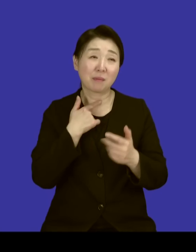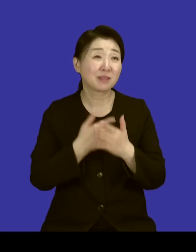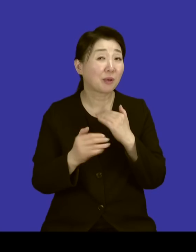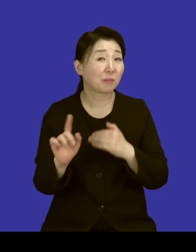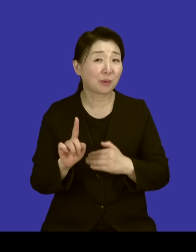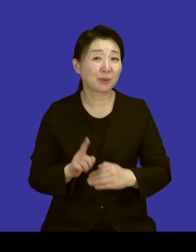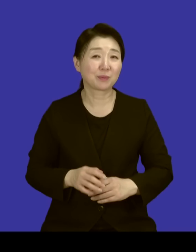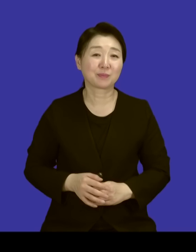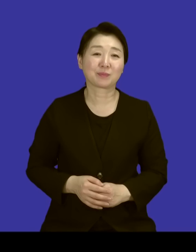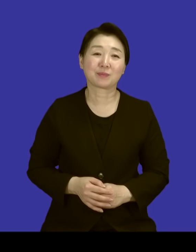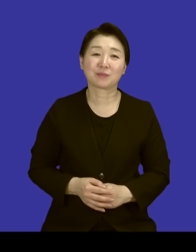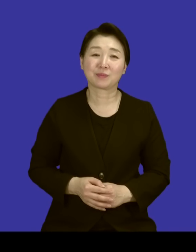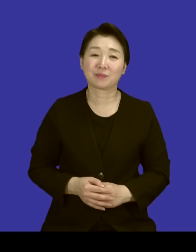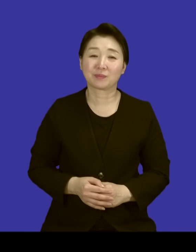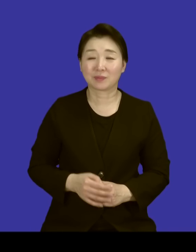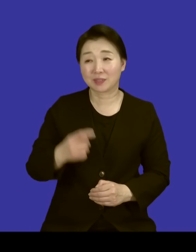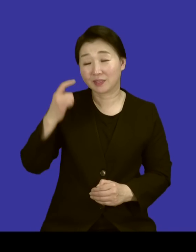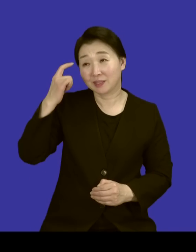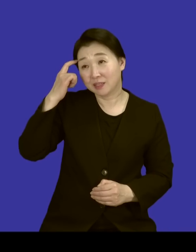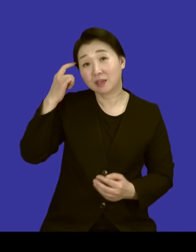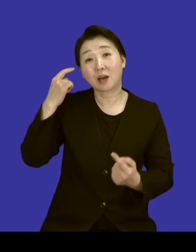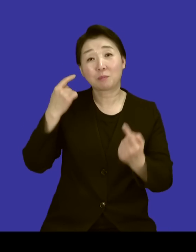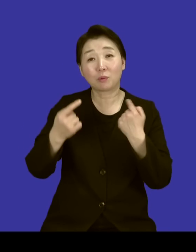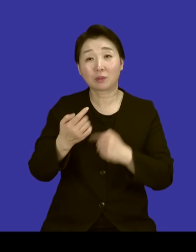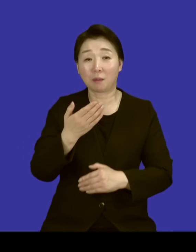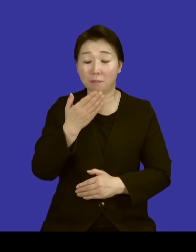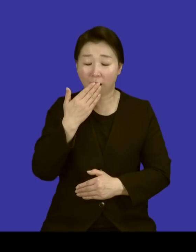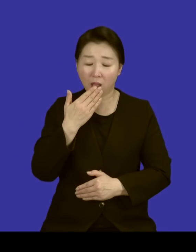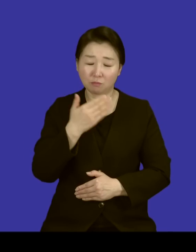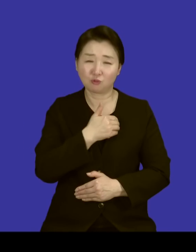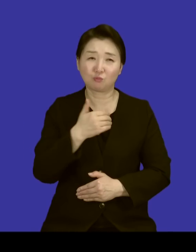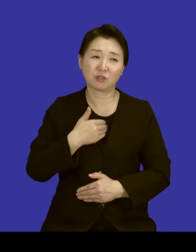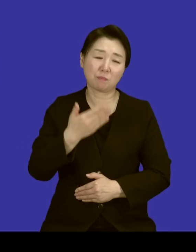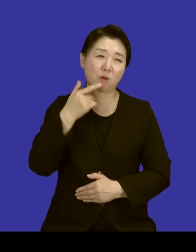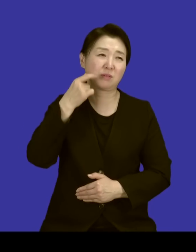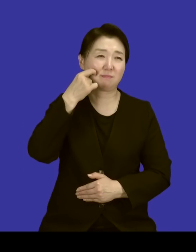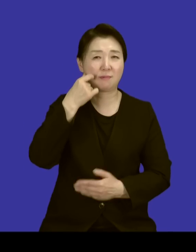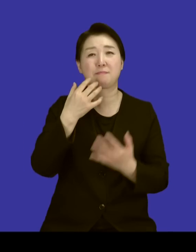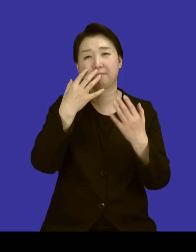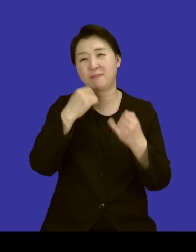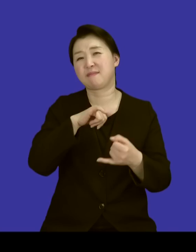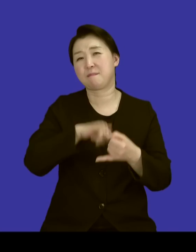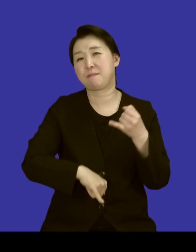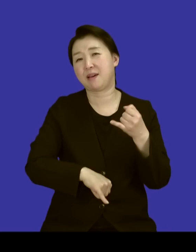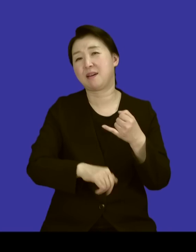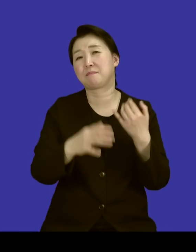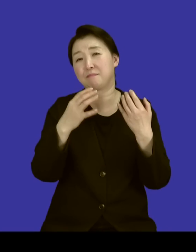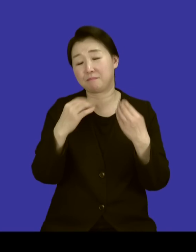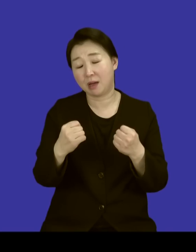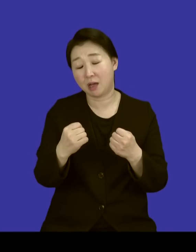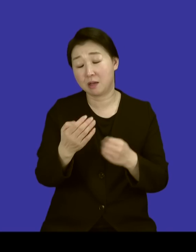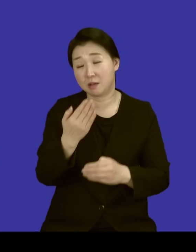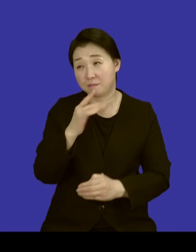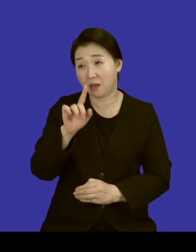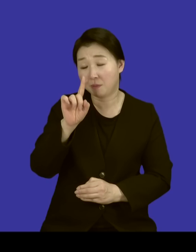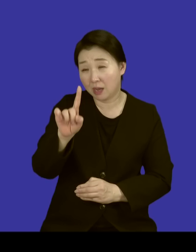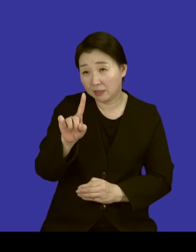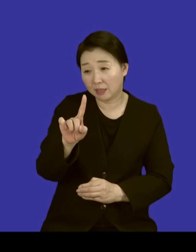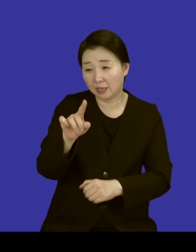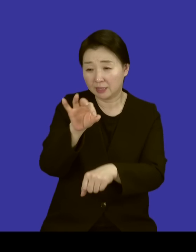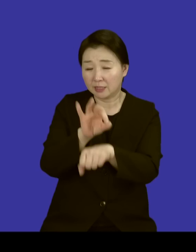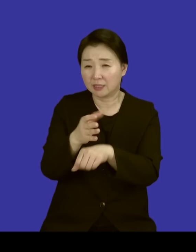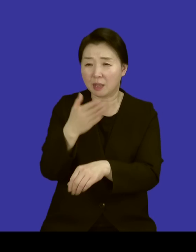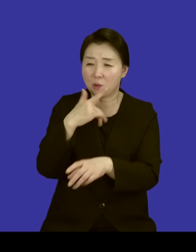속에서. 네, 생각보다 밥을 충분히 못 먹는 분들이 많으시고요. 또 밥 한 끼를 사 먹는